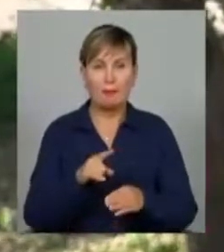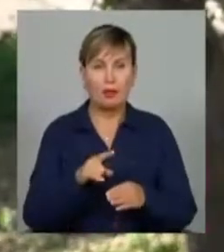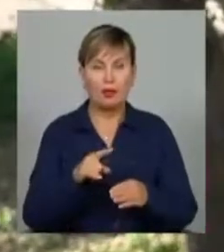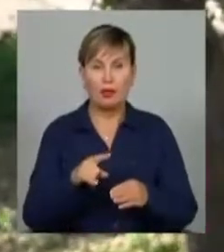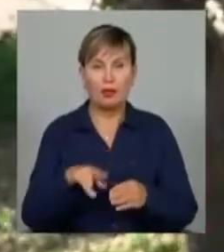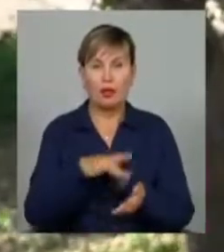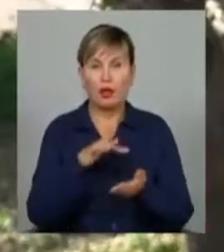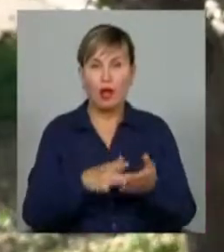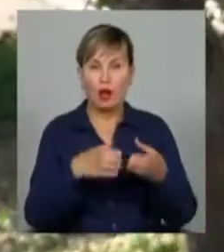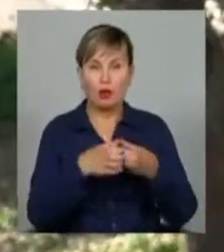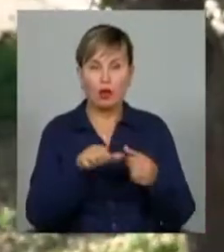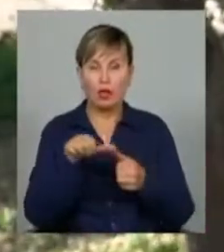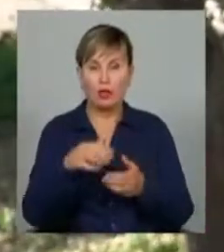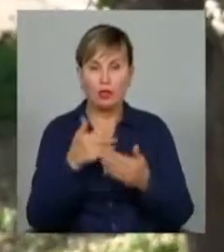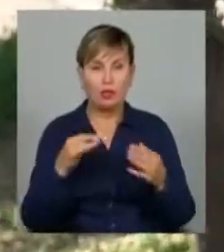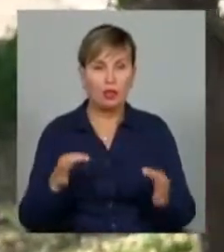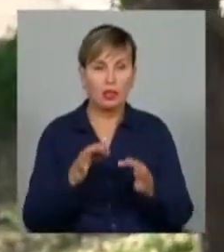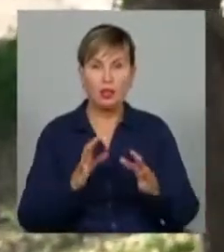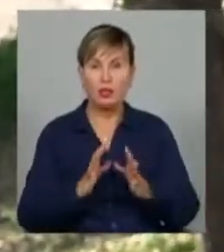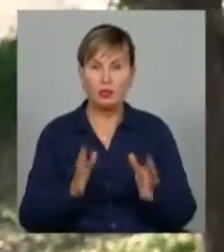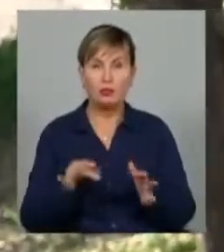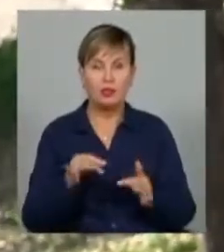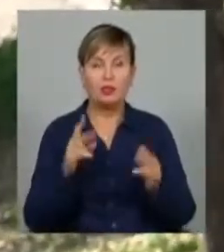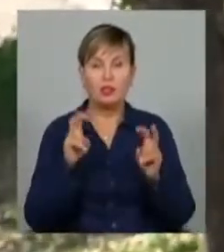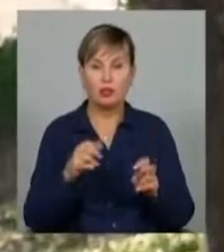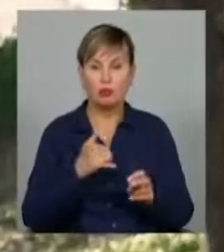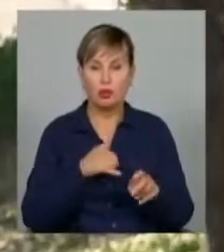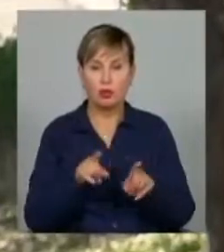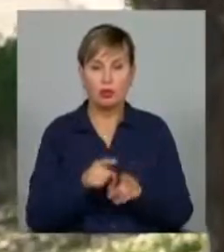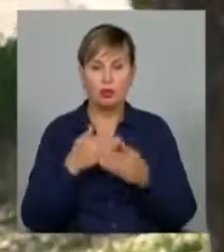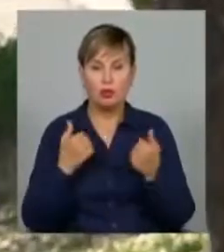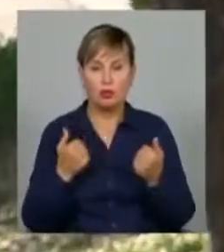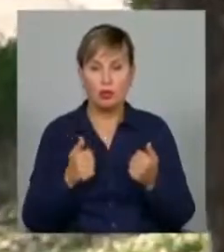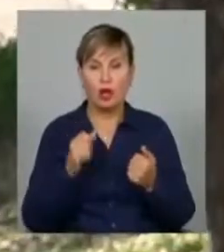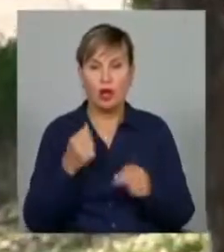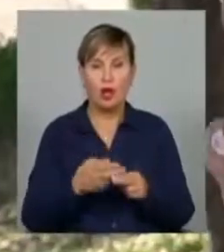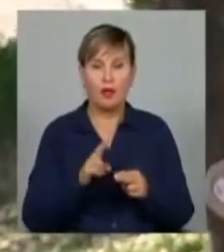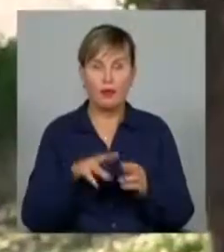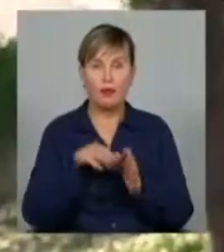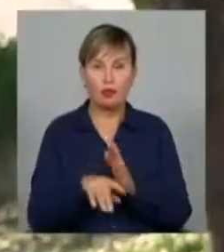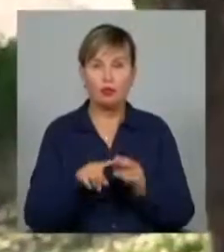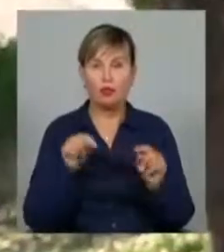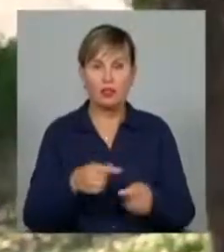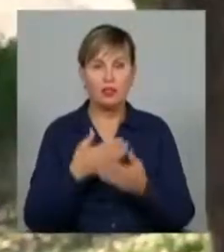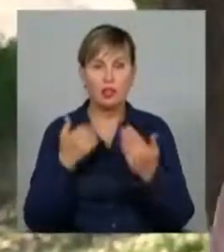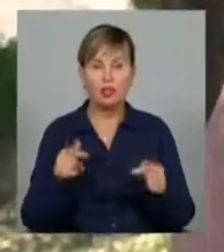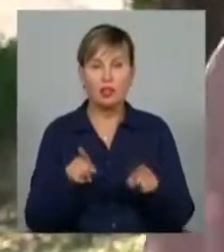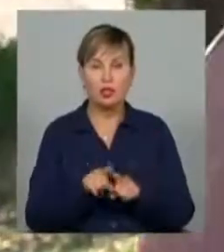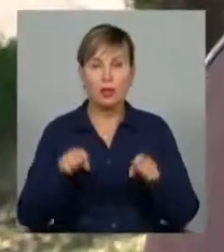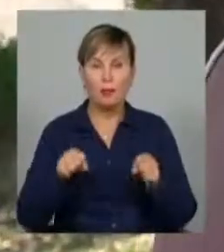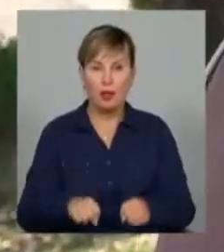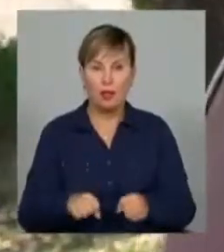городок, еще раз повторяю. И никогда им не были. И статуса у нас такого нет. А это значит, здесь нет таких